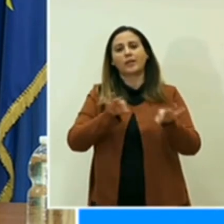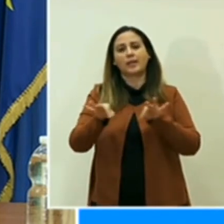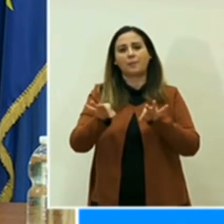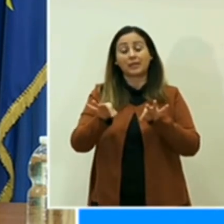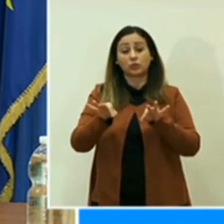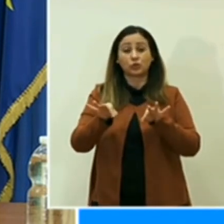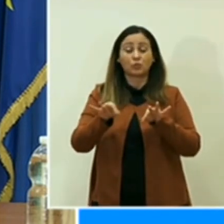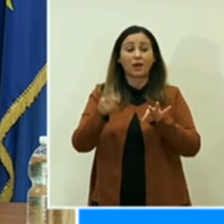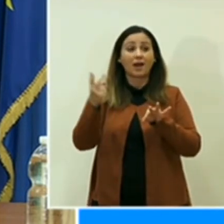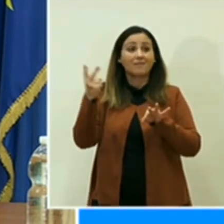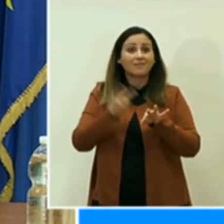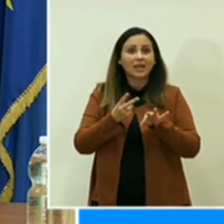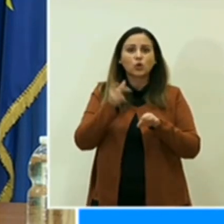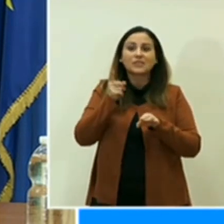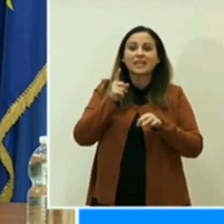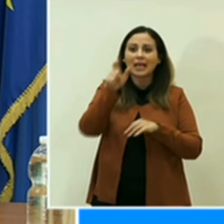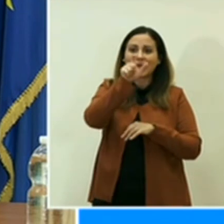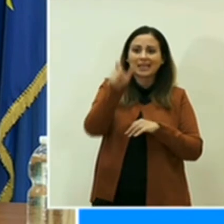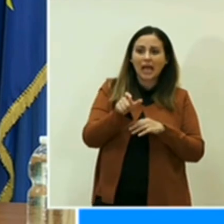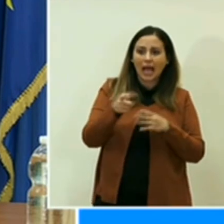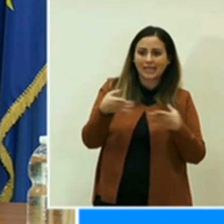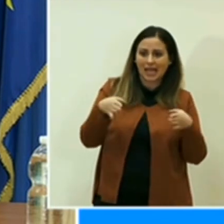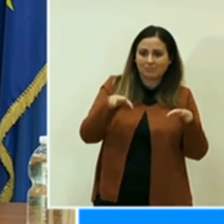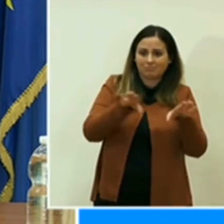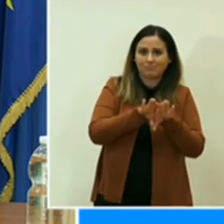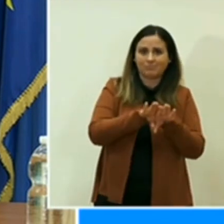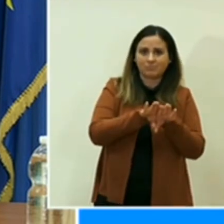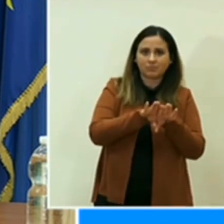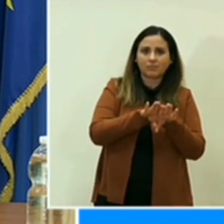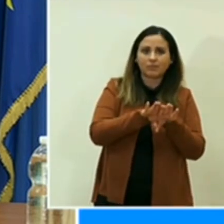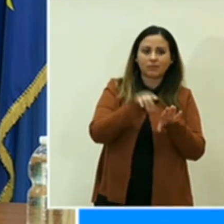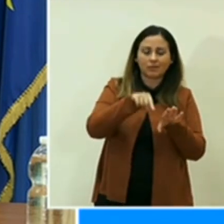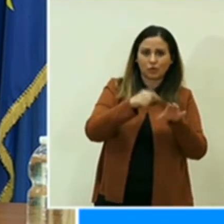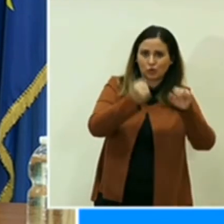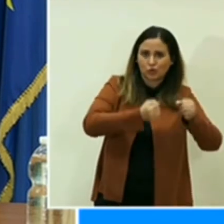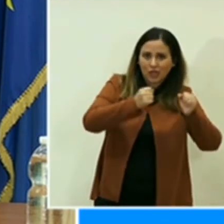chiude l'Italia e resta aperta l'Austria,